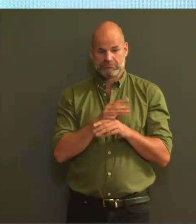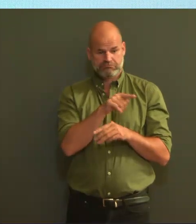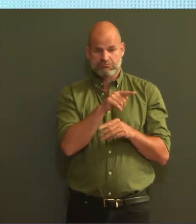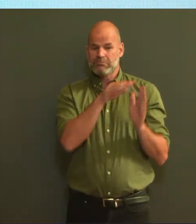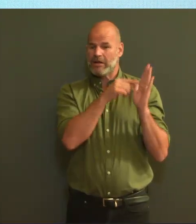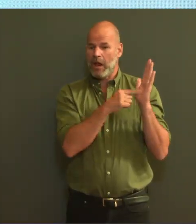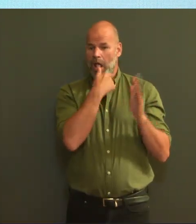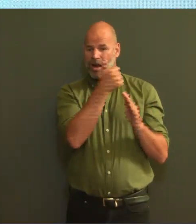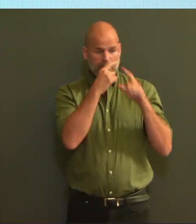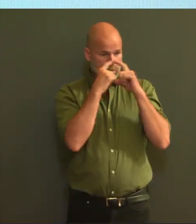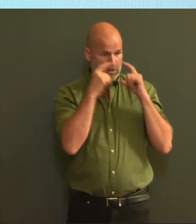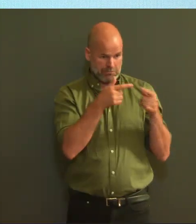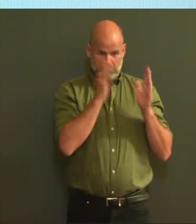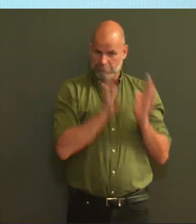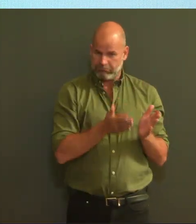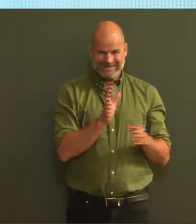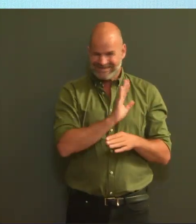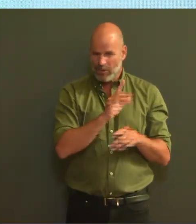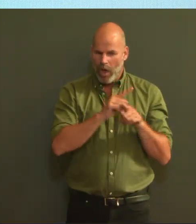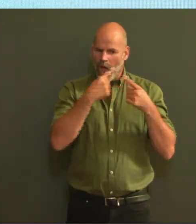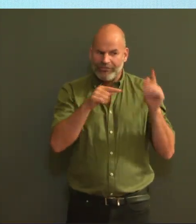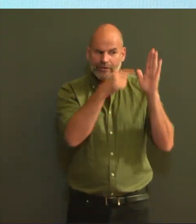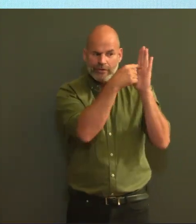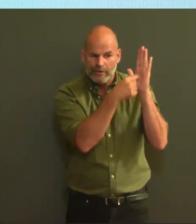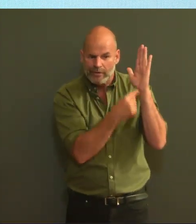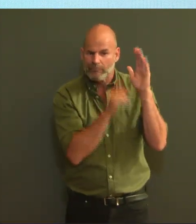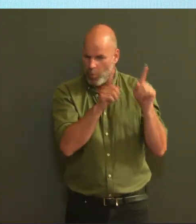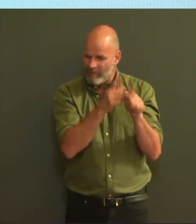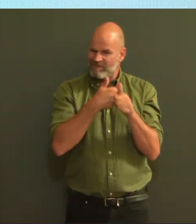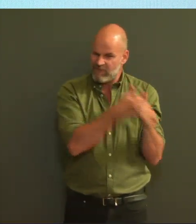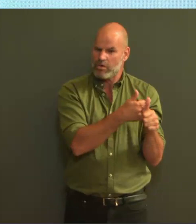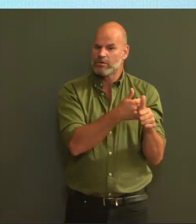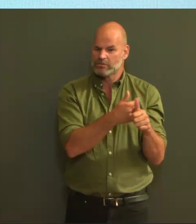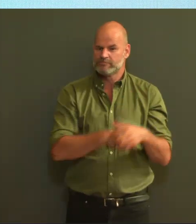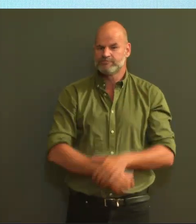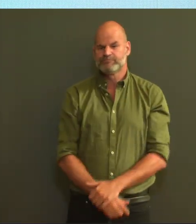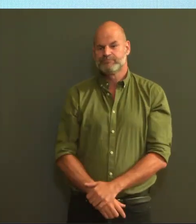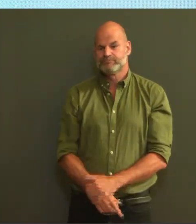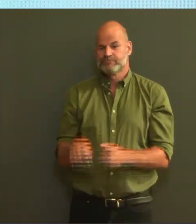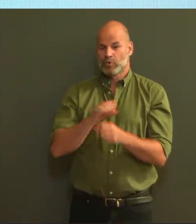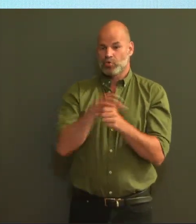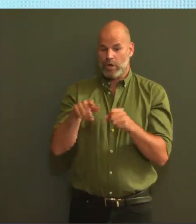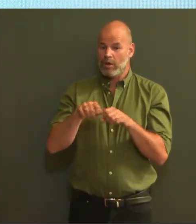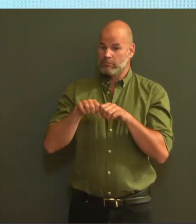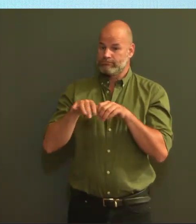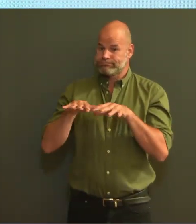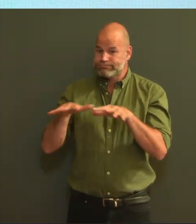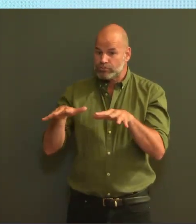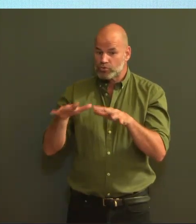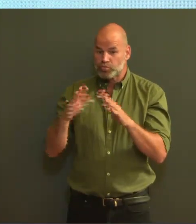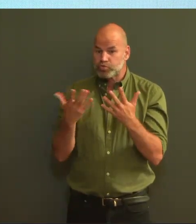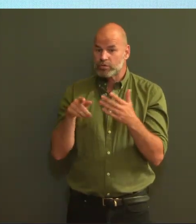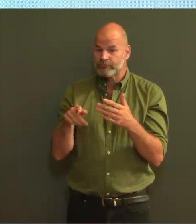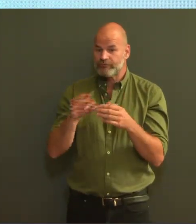mogen wel niet vergeten dat het virus vaak spreidt in een familiale context, onder vrienden, onder collega's, vaak